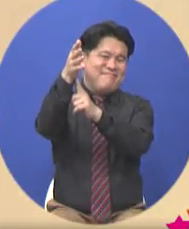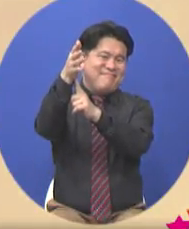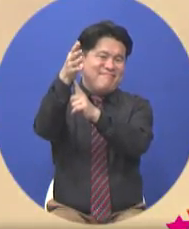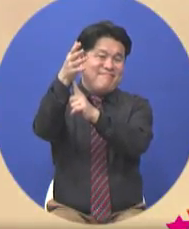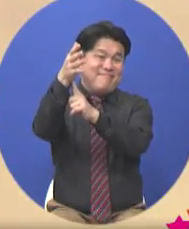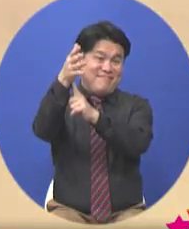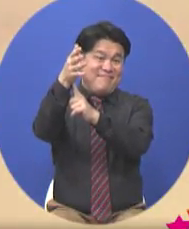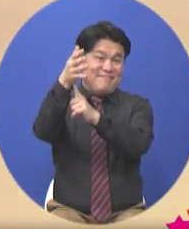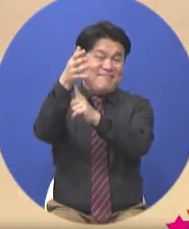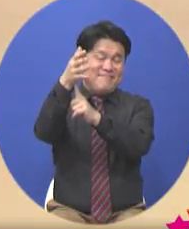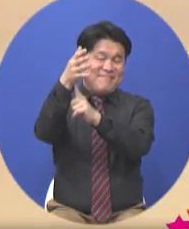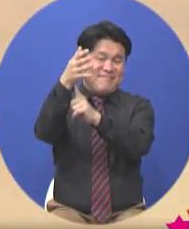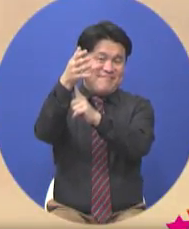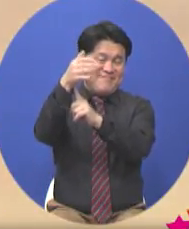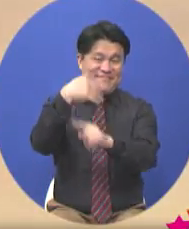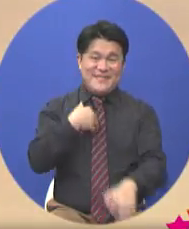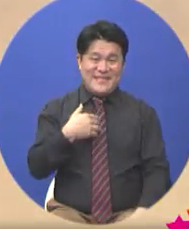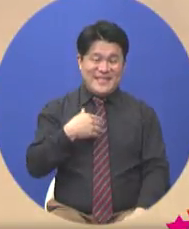눈이고